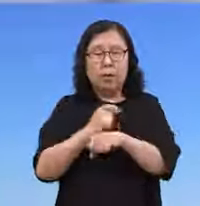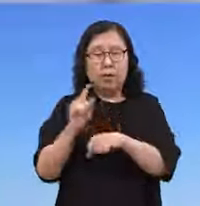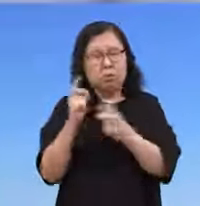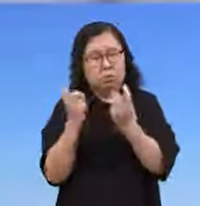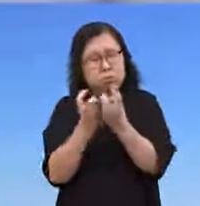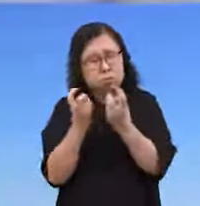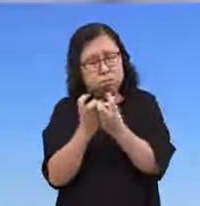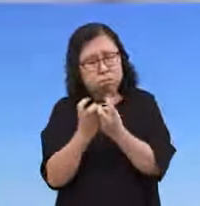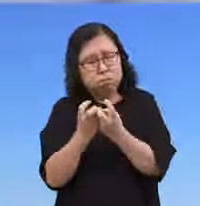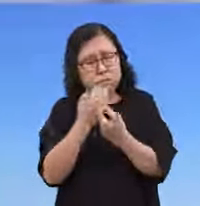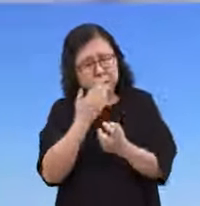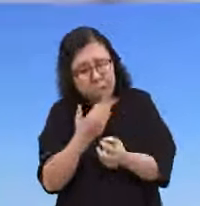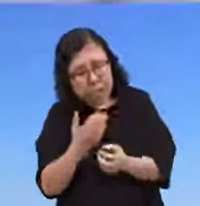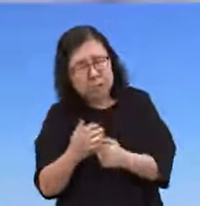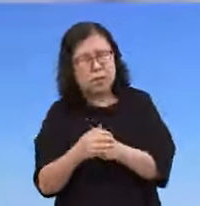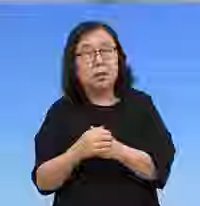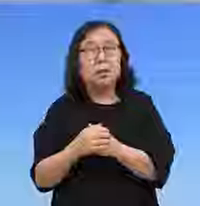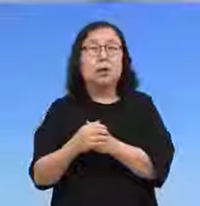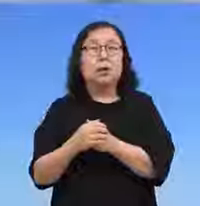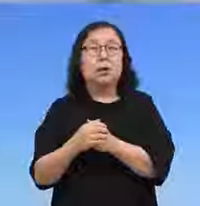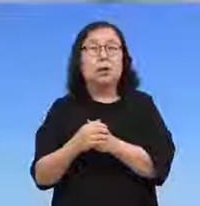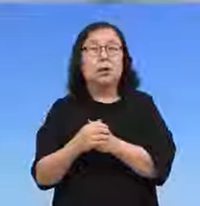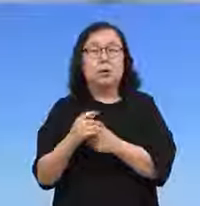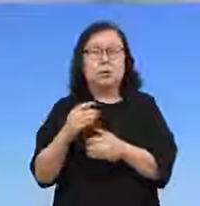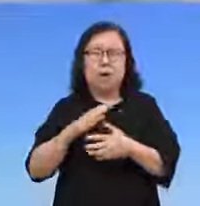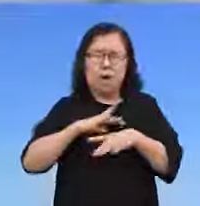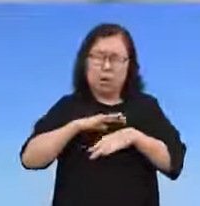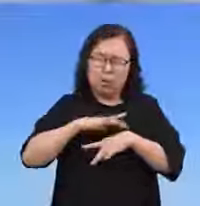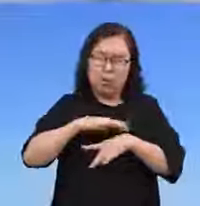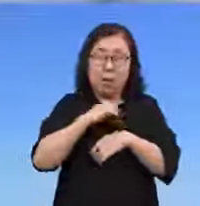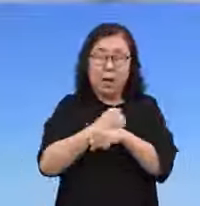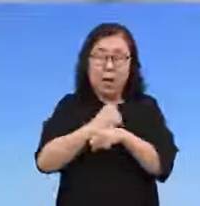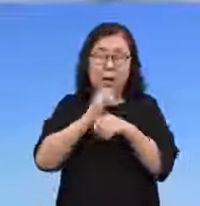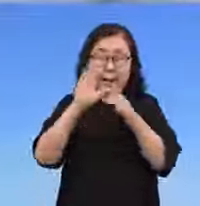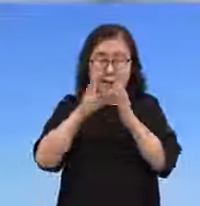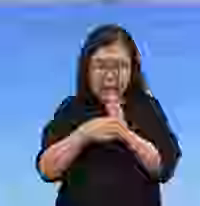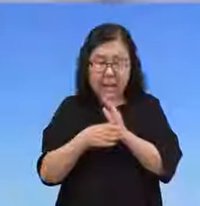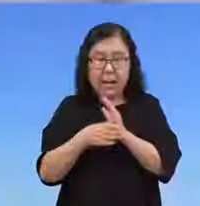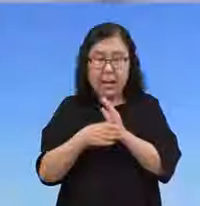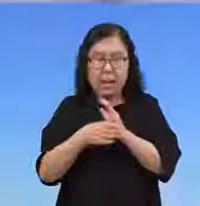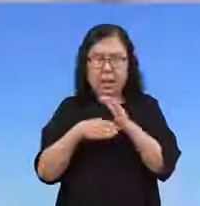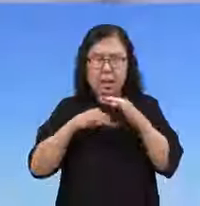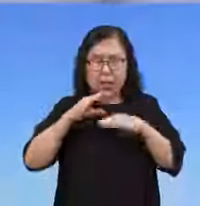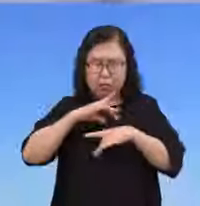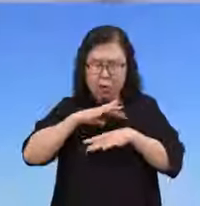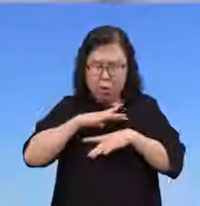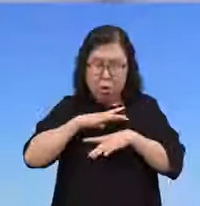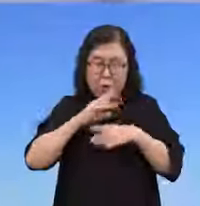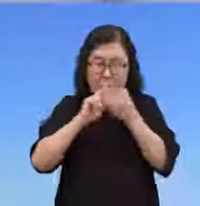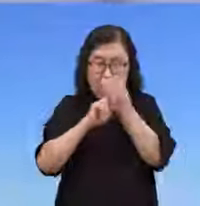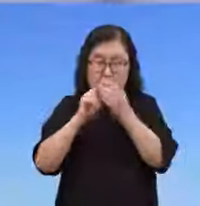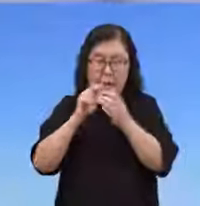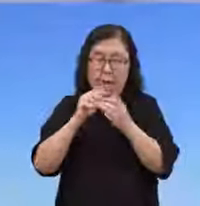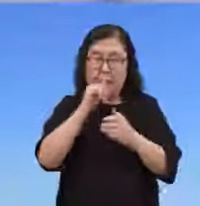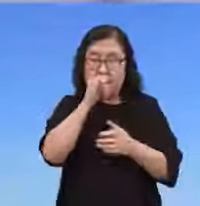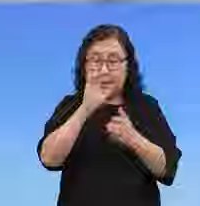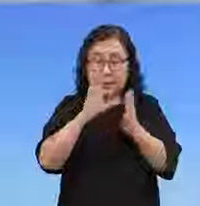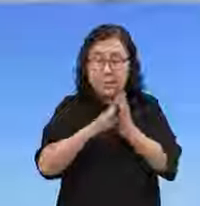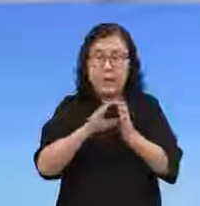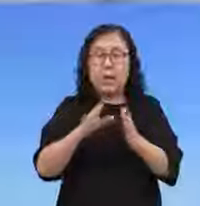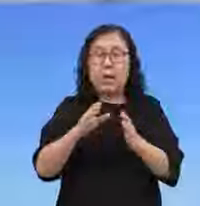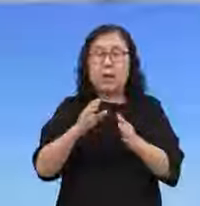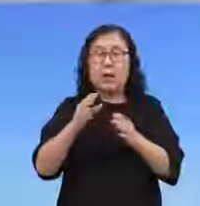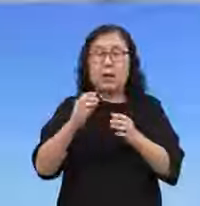해놓고 이게 어떻게 되느냐, 이게 어떻게 될지 모르겠다 두려워 눈물 짓고 있던 저에게 그 순장님이 던져오신